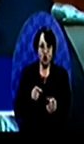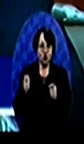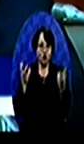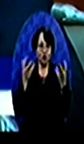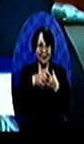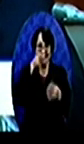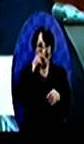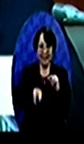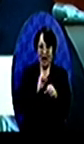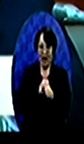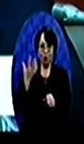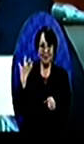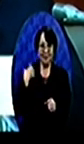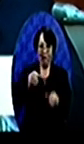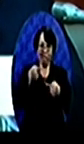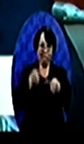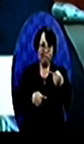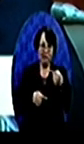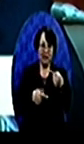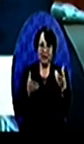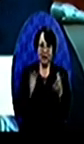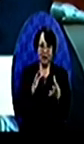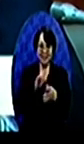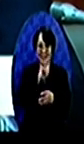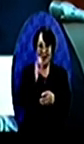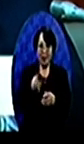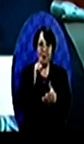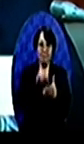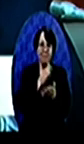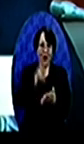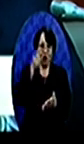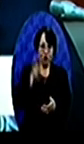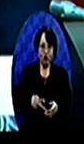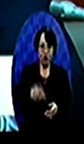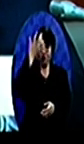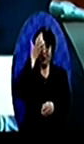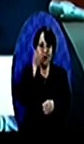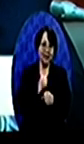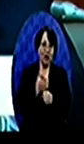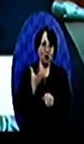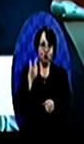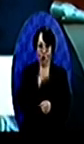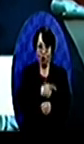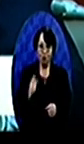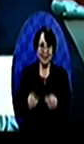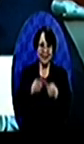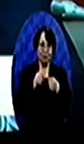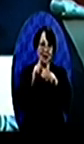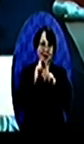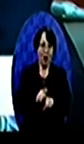тогтолцоог алдагдуулсан хэд хэдэн заалтууд орж ирснийг давхам хараарай. Хоёр дахь заалт. Төрийн албаны мэр зарчмыг хангах гэдэг